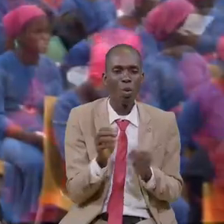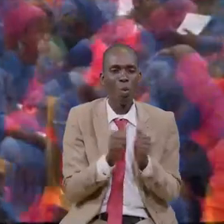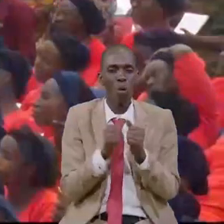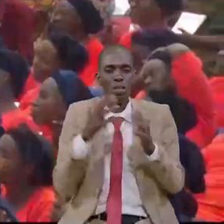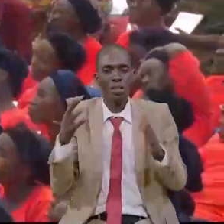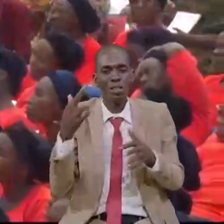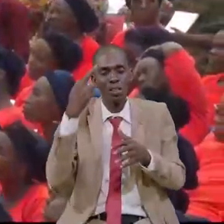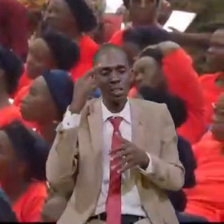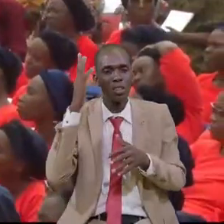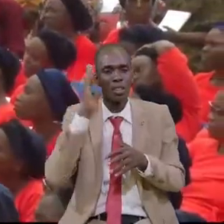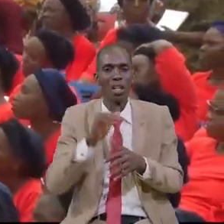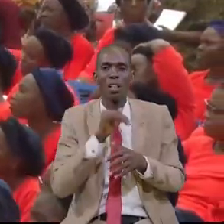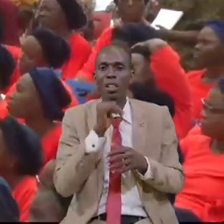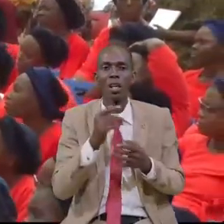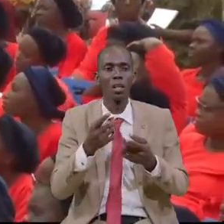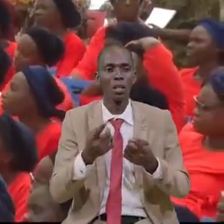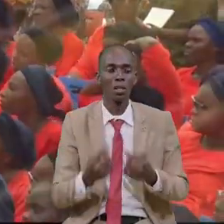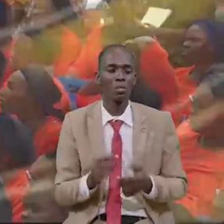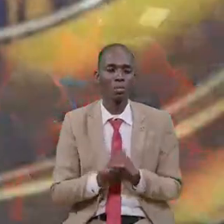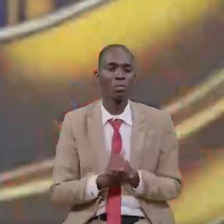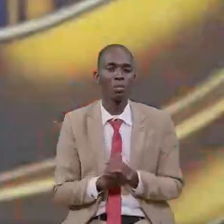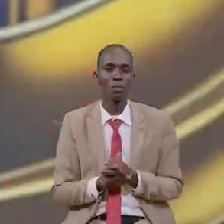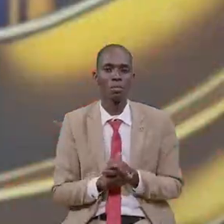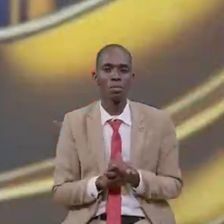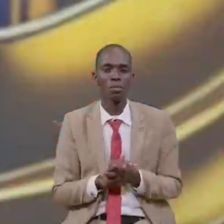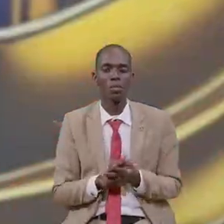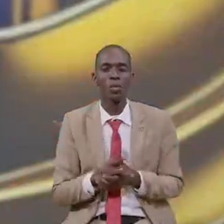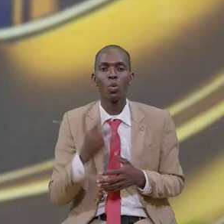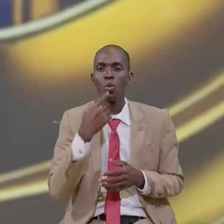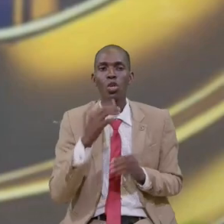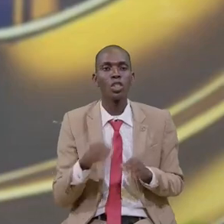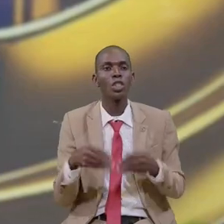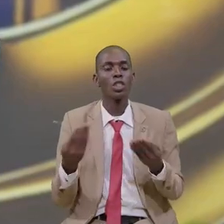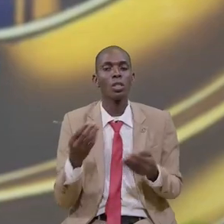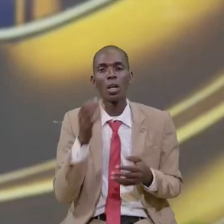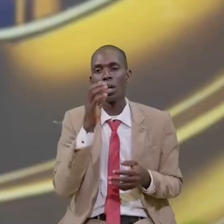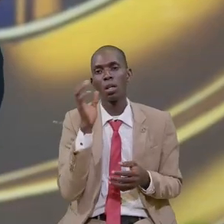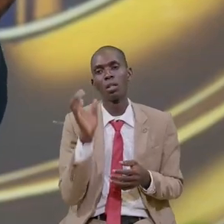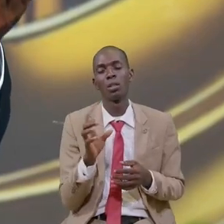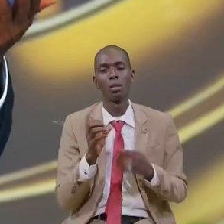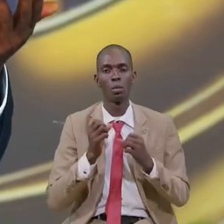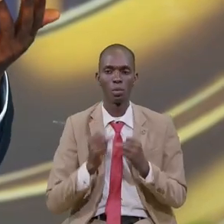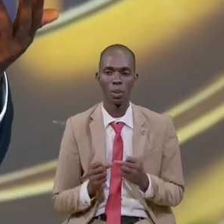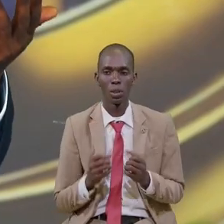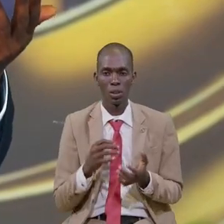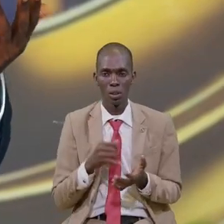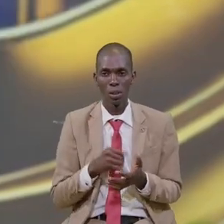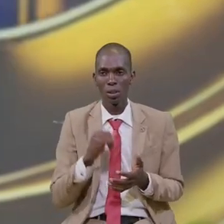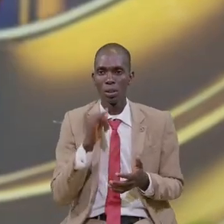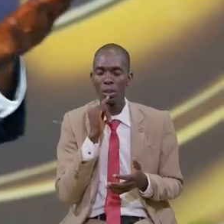d'effet. Et tu sais, ce qui donne la puissance à la malédiction, c'est la